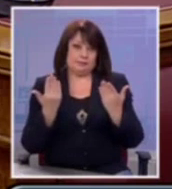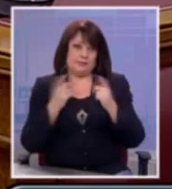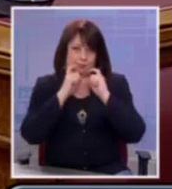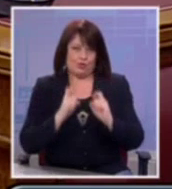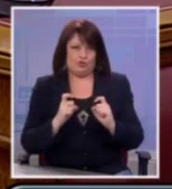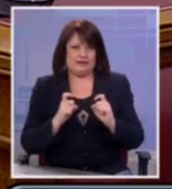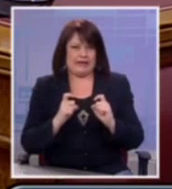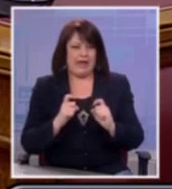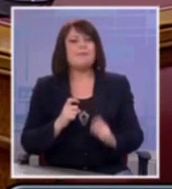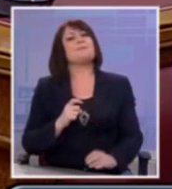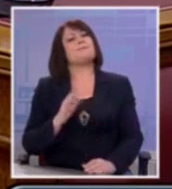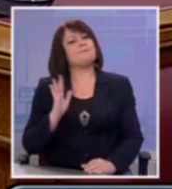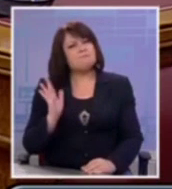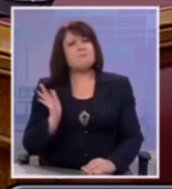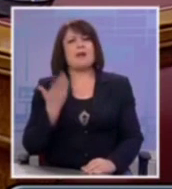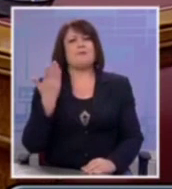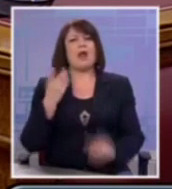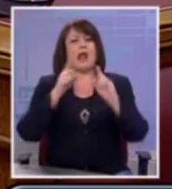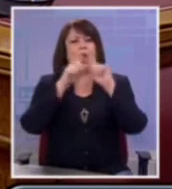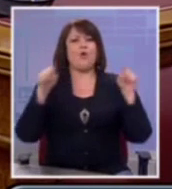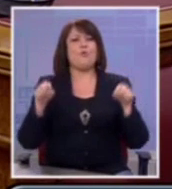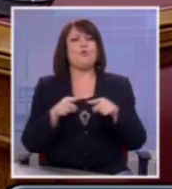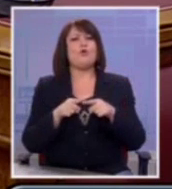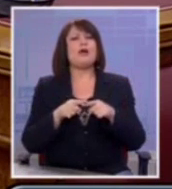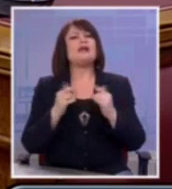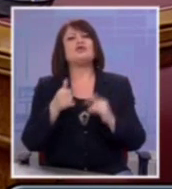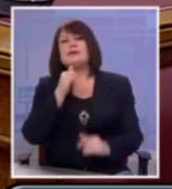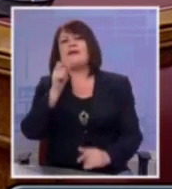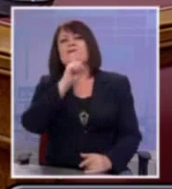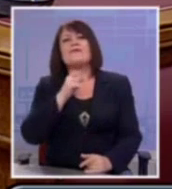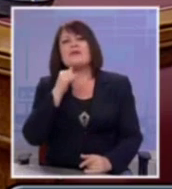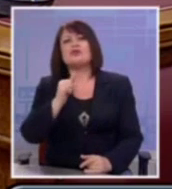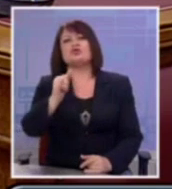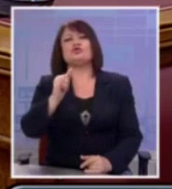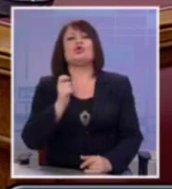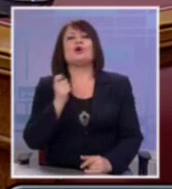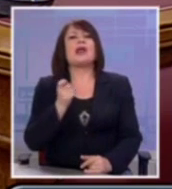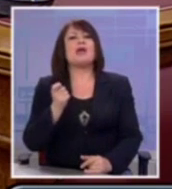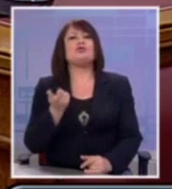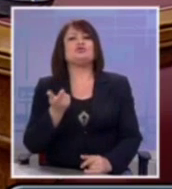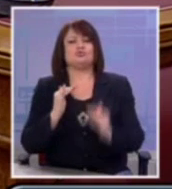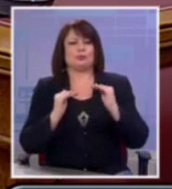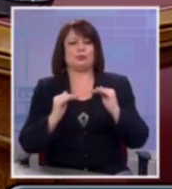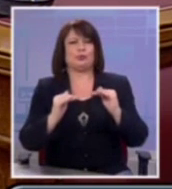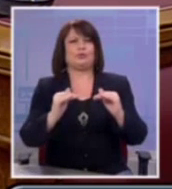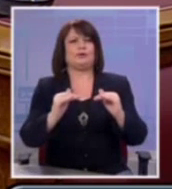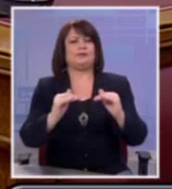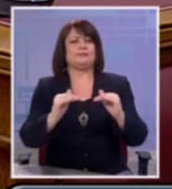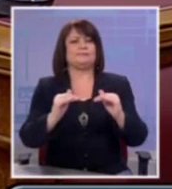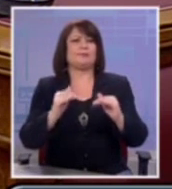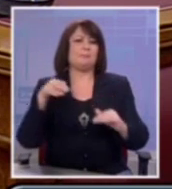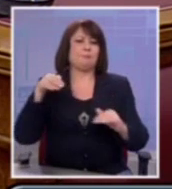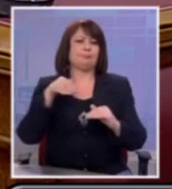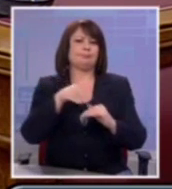και από άλλες, από άλλα ομόλογα, τότε η βιωσιμότητα του χρηματοπιστωτικού συστήματος θα